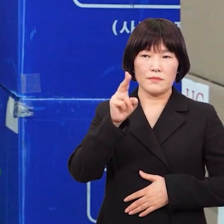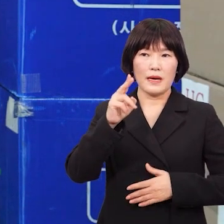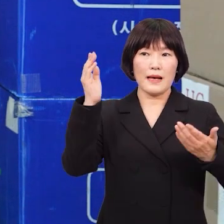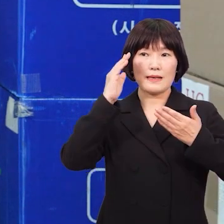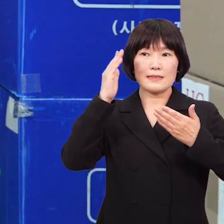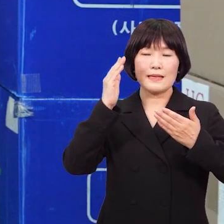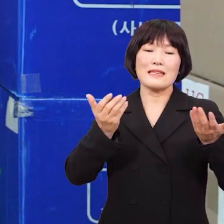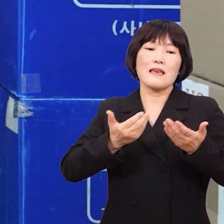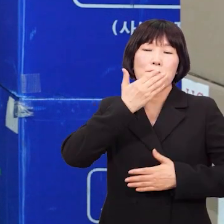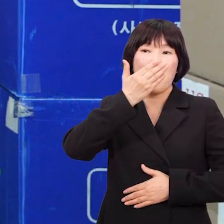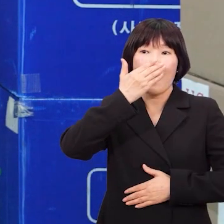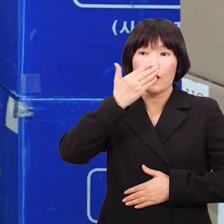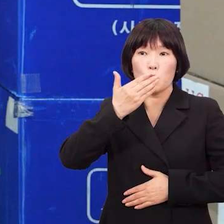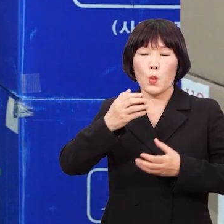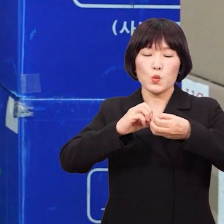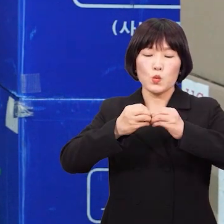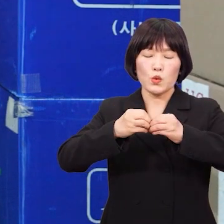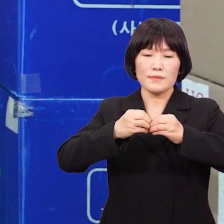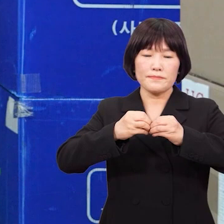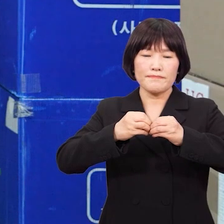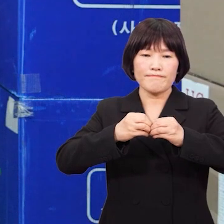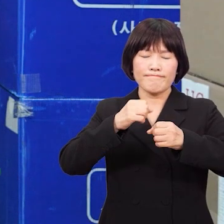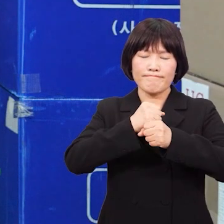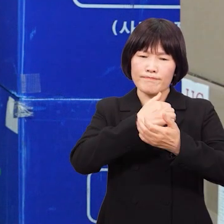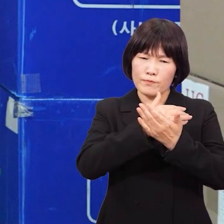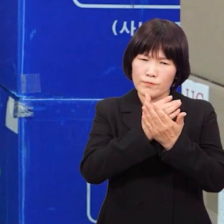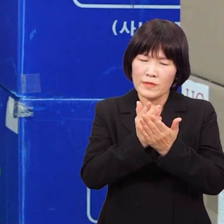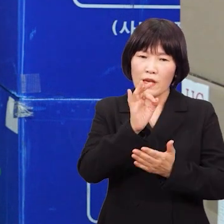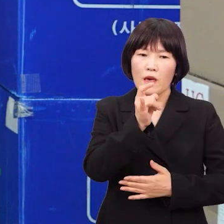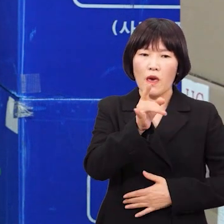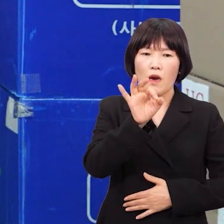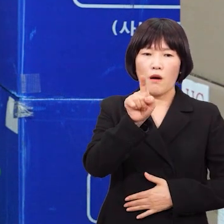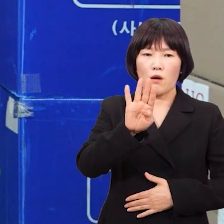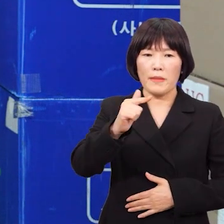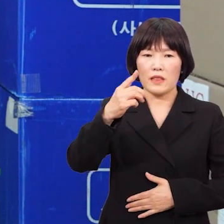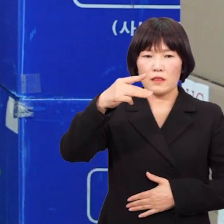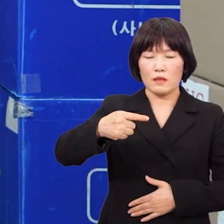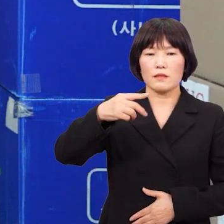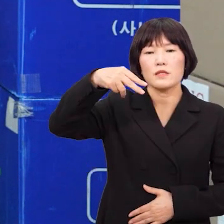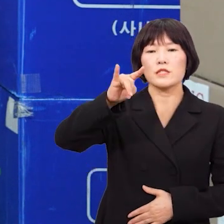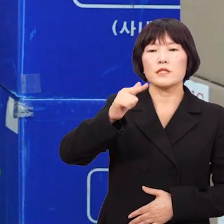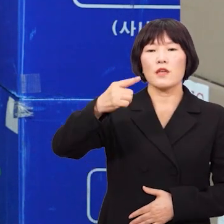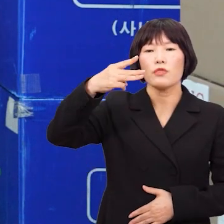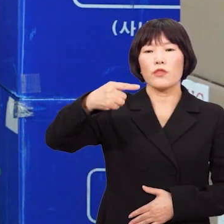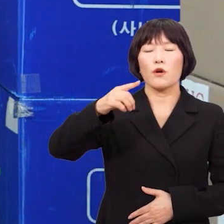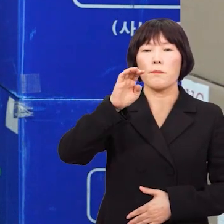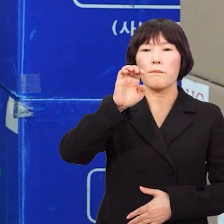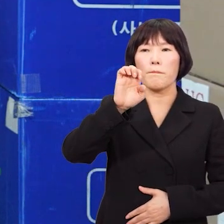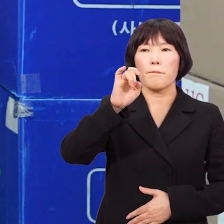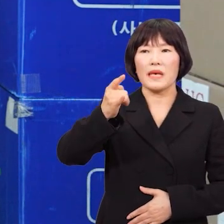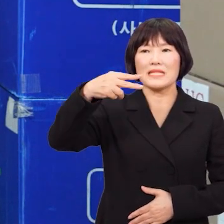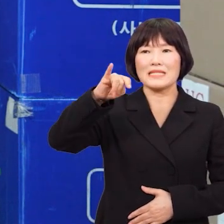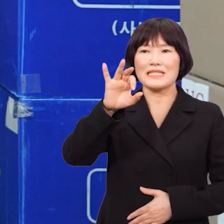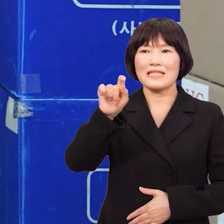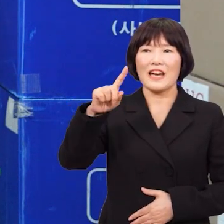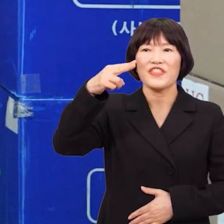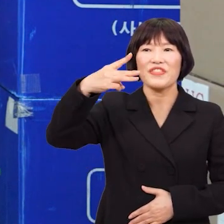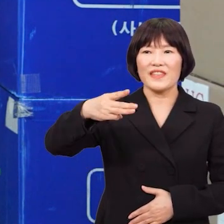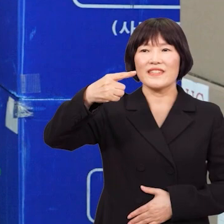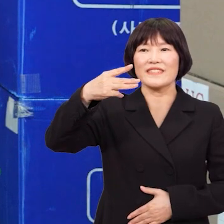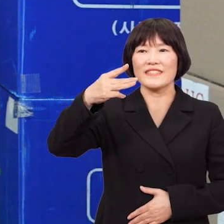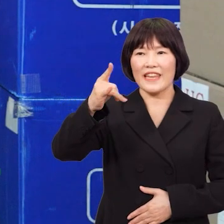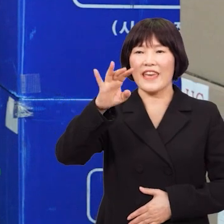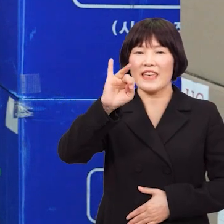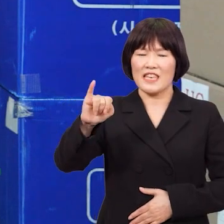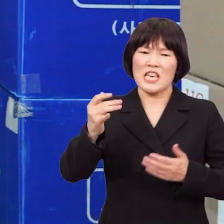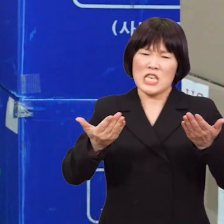중증 있나요? 장애인이 직무 수행 가능할 수 있도록 조립 공정을 세분화하여 에어벤트, 센터페시아, 트레이 조립 등